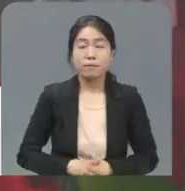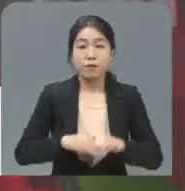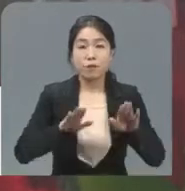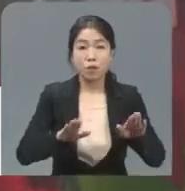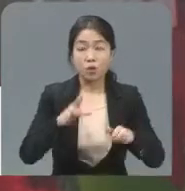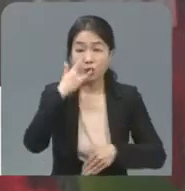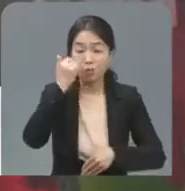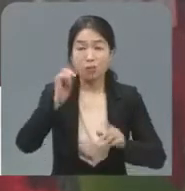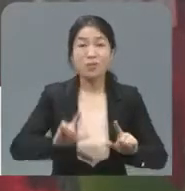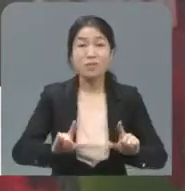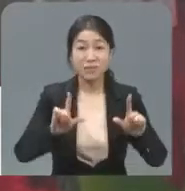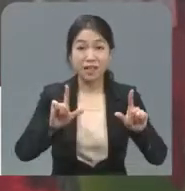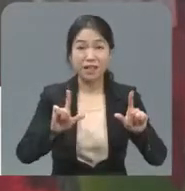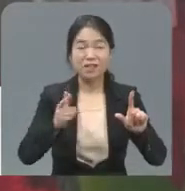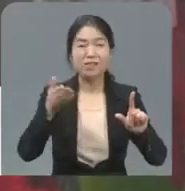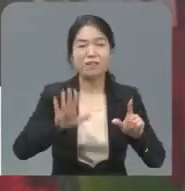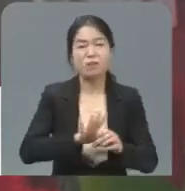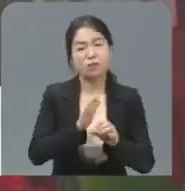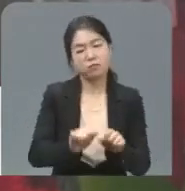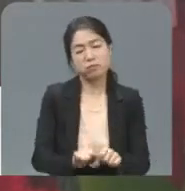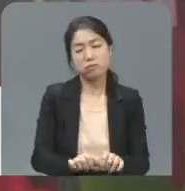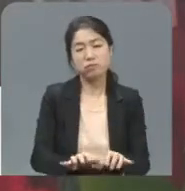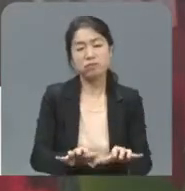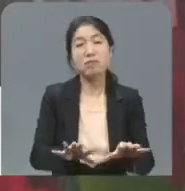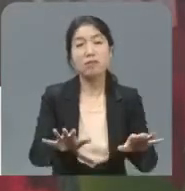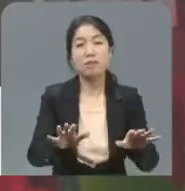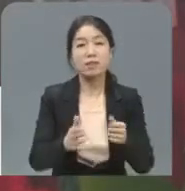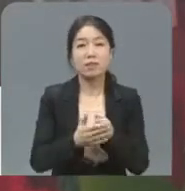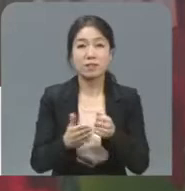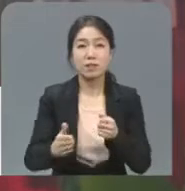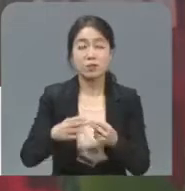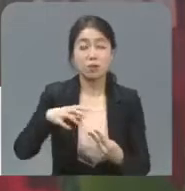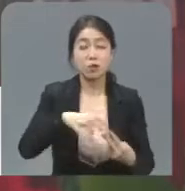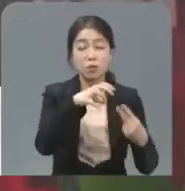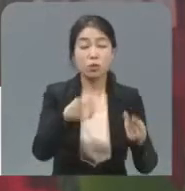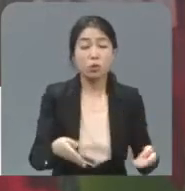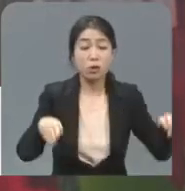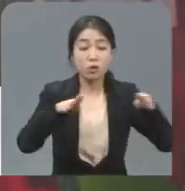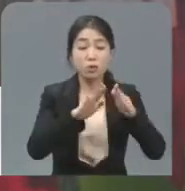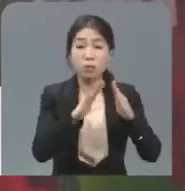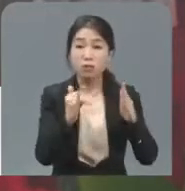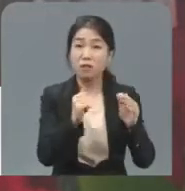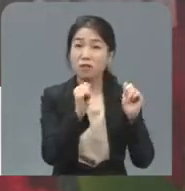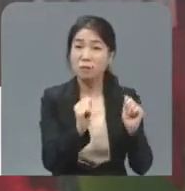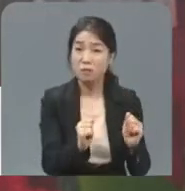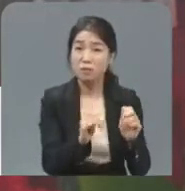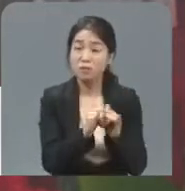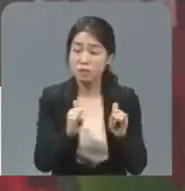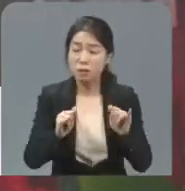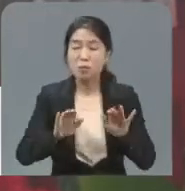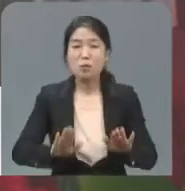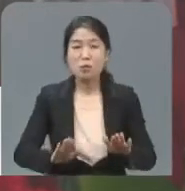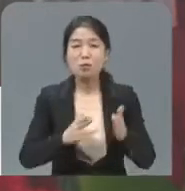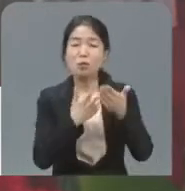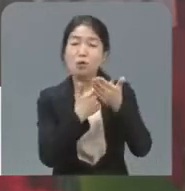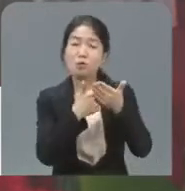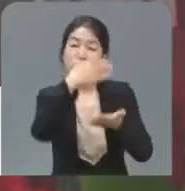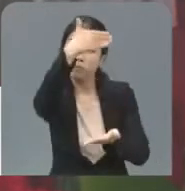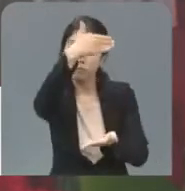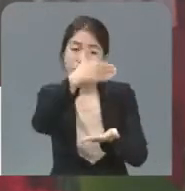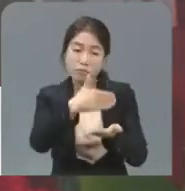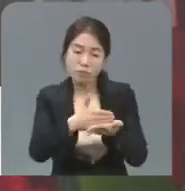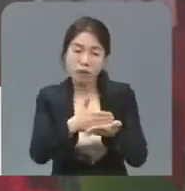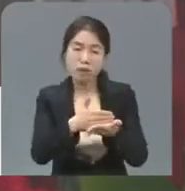오늘 어버이날이지만 코로나19 확산세가 이어지면서 요양원에 가족을 둔 사람들은 오늘도 유리창을 사이에